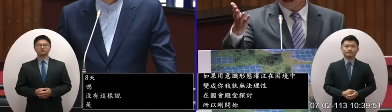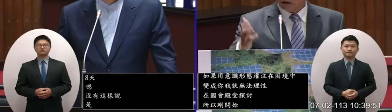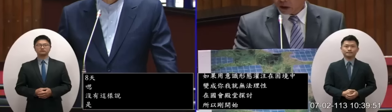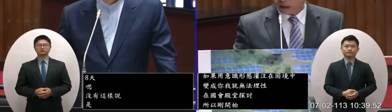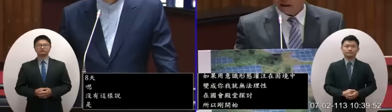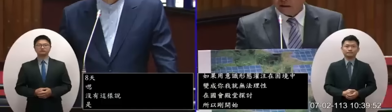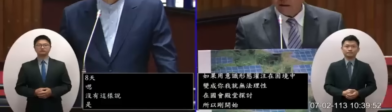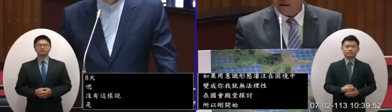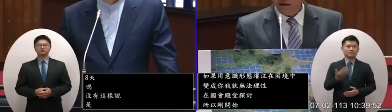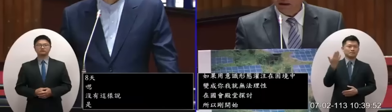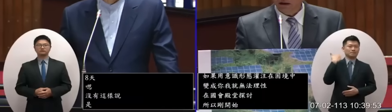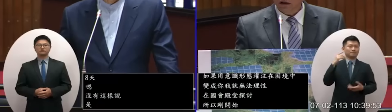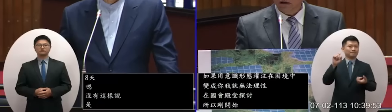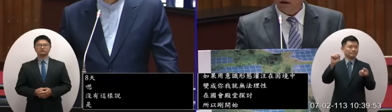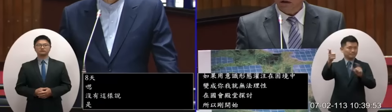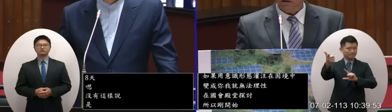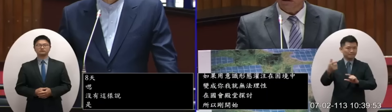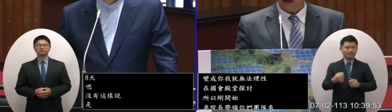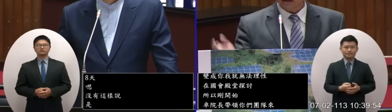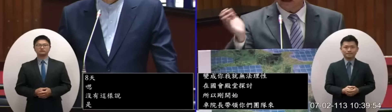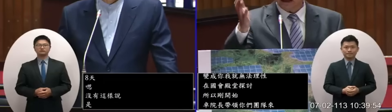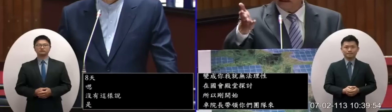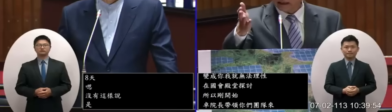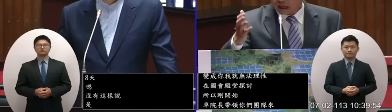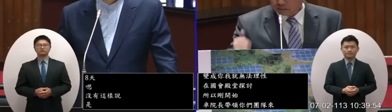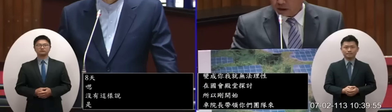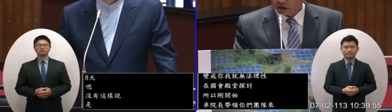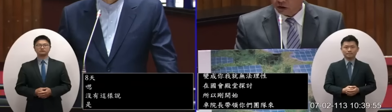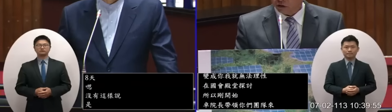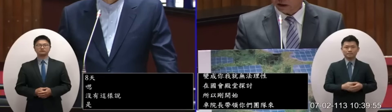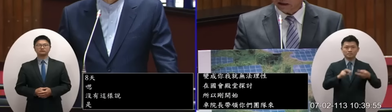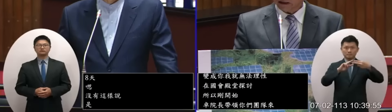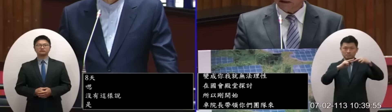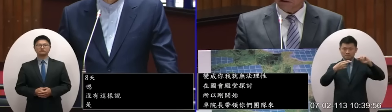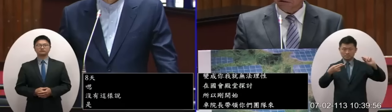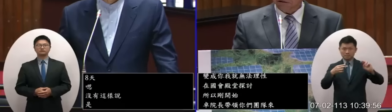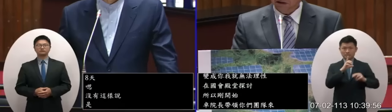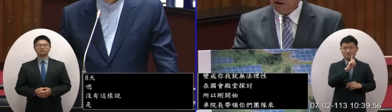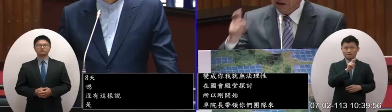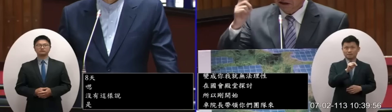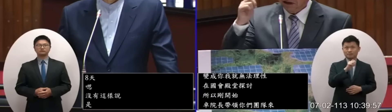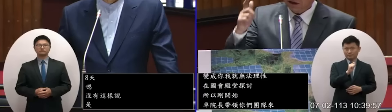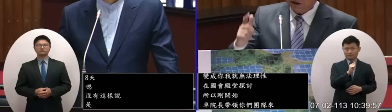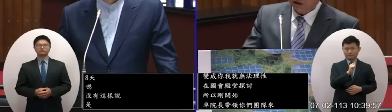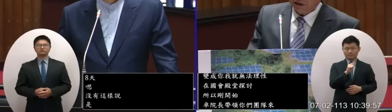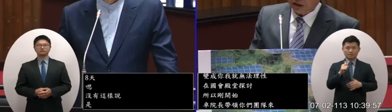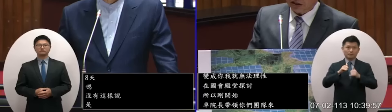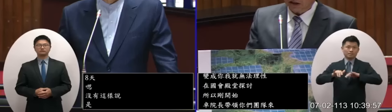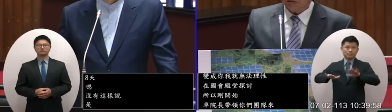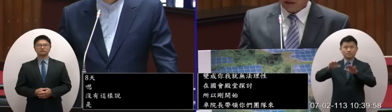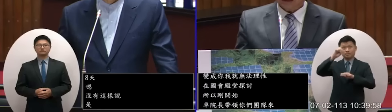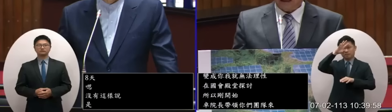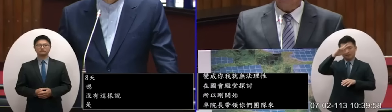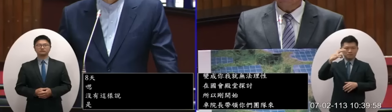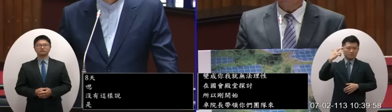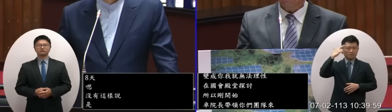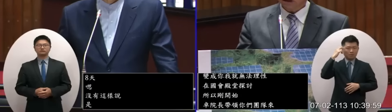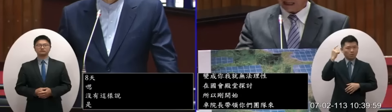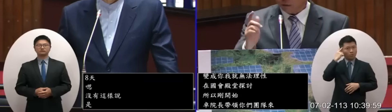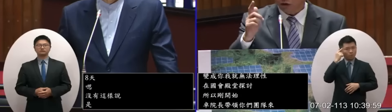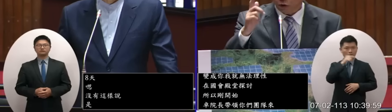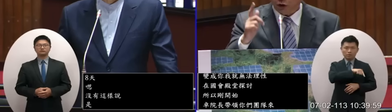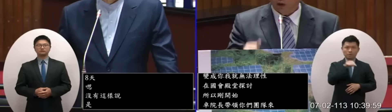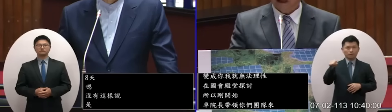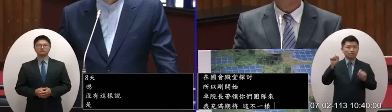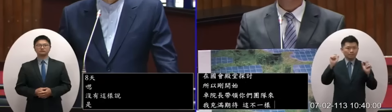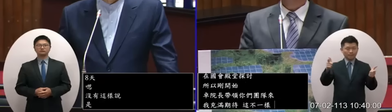哦，这无同款啊！这 DNA 甲民进党的迄个意识无同，这